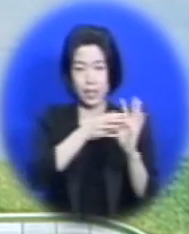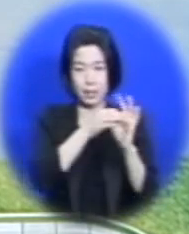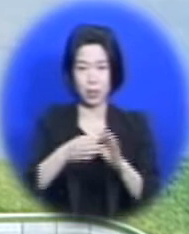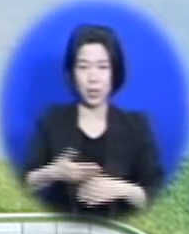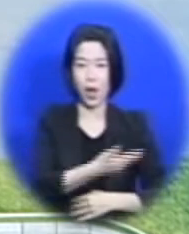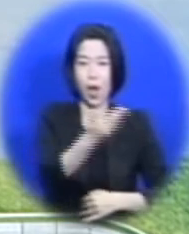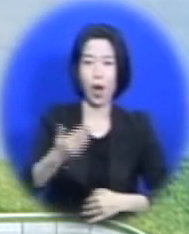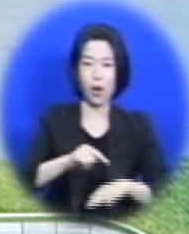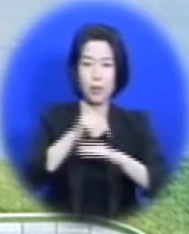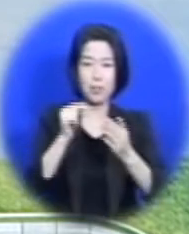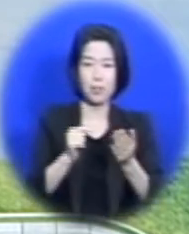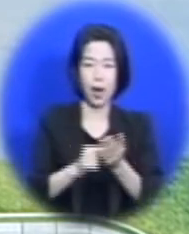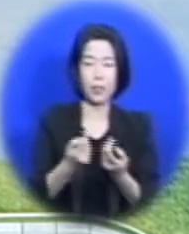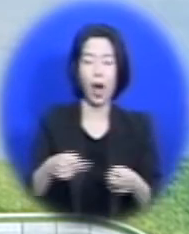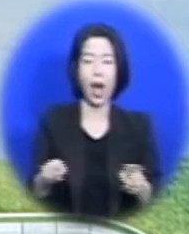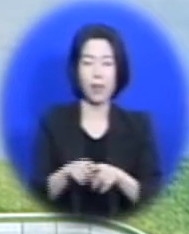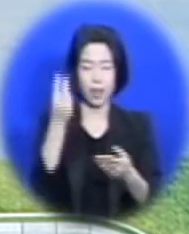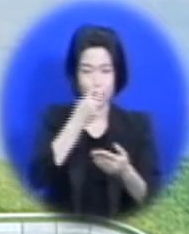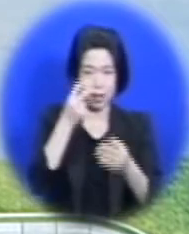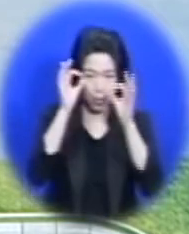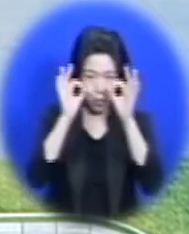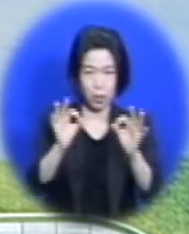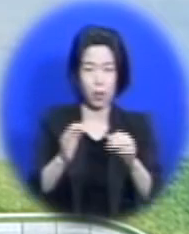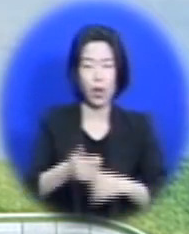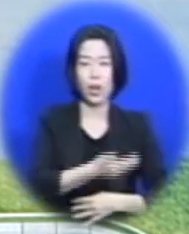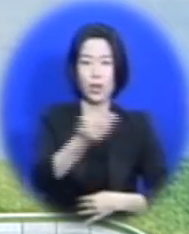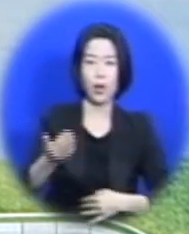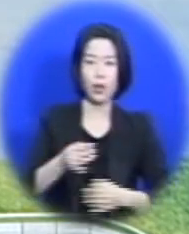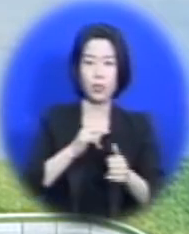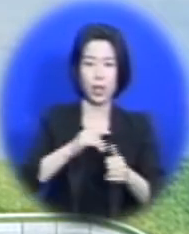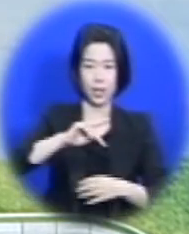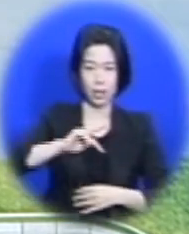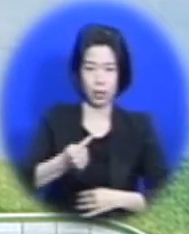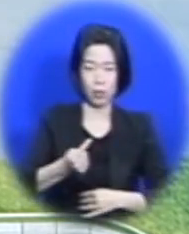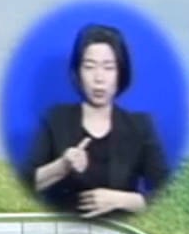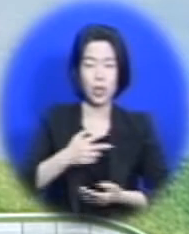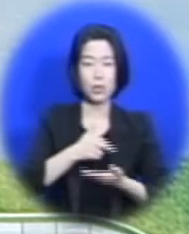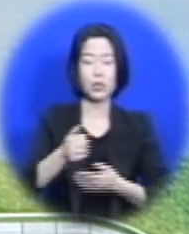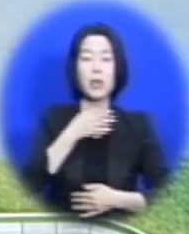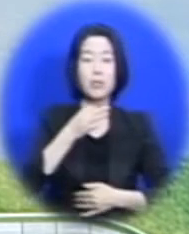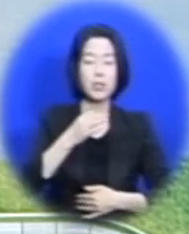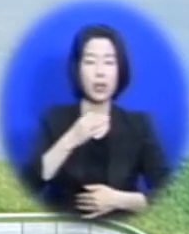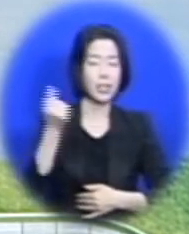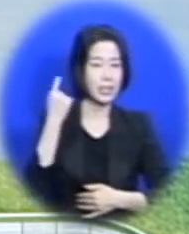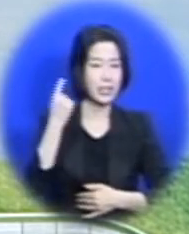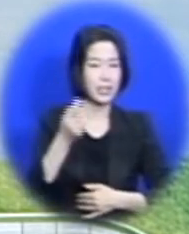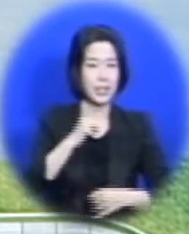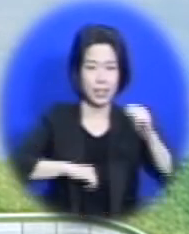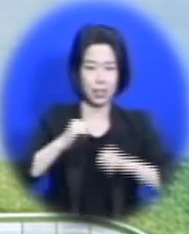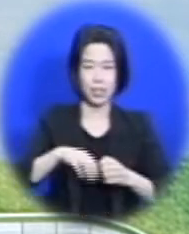여러분의 마음도 한번 같이 살펴보시고 여러분들에게도 주님의 음성을 듣는 역사가 있게 되기를